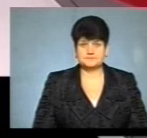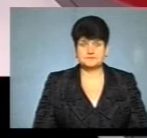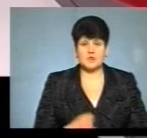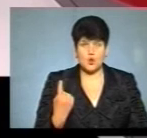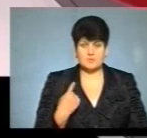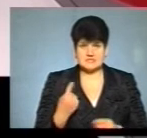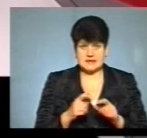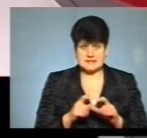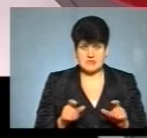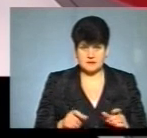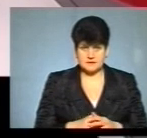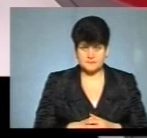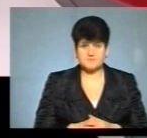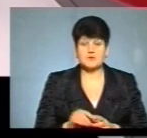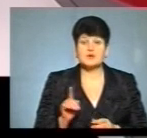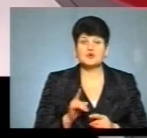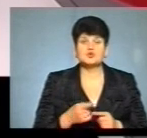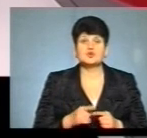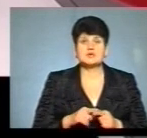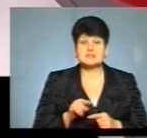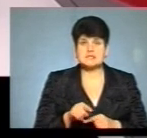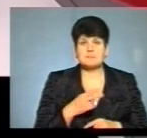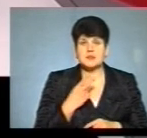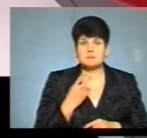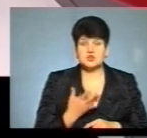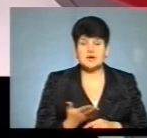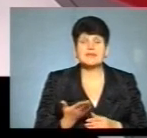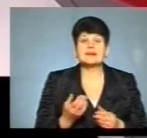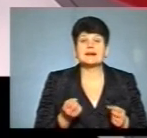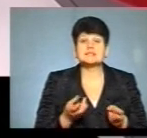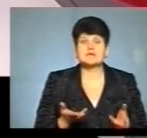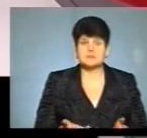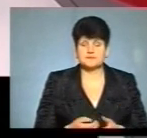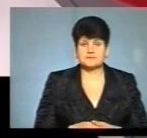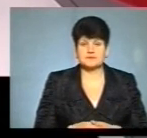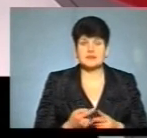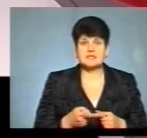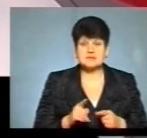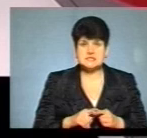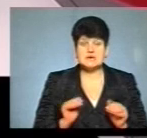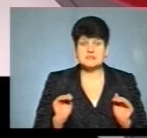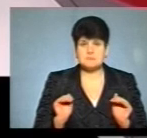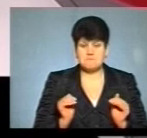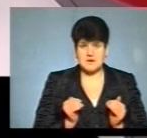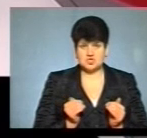обласних закладів. Що це передбачає, які ризики? Значить, це і зменшилося на